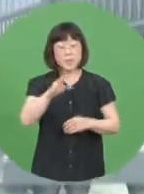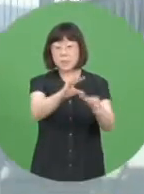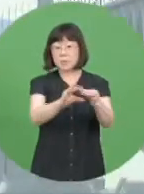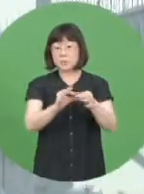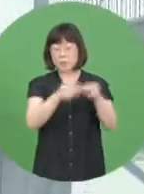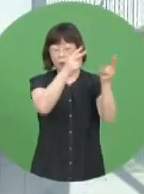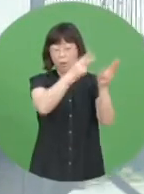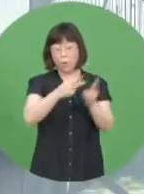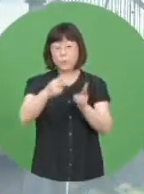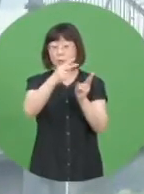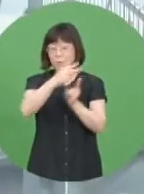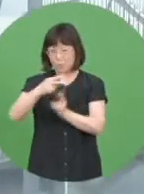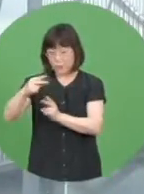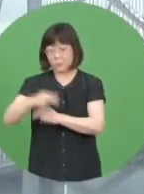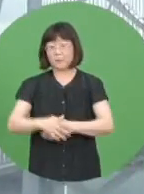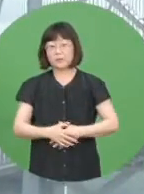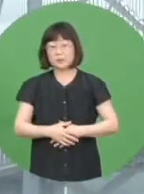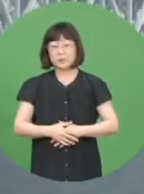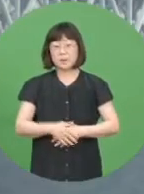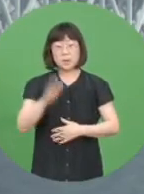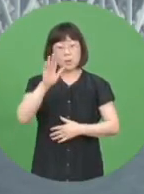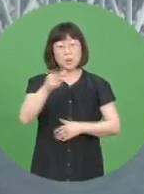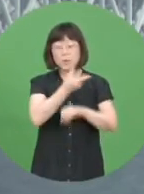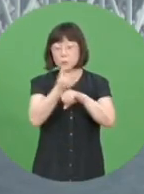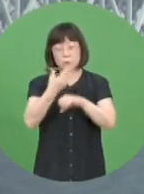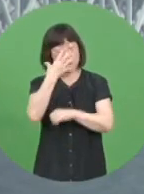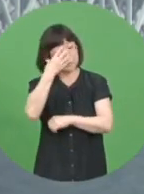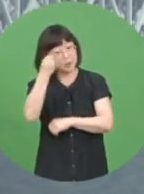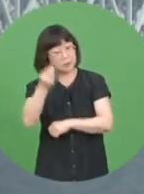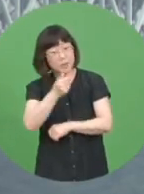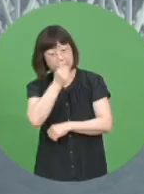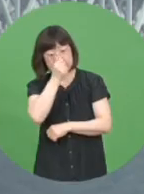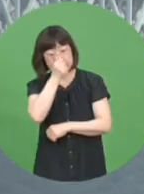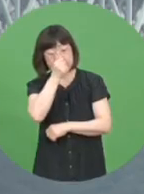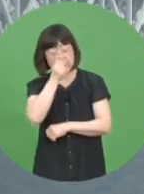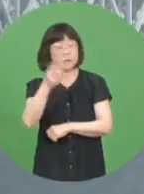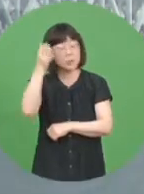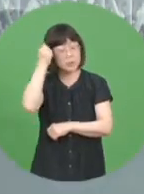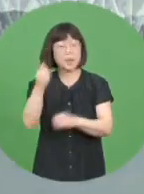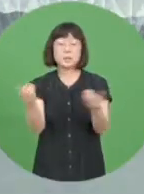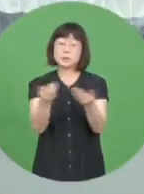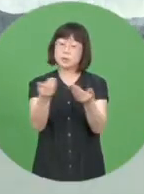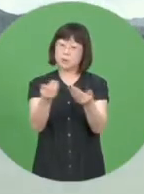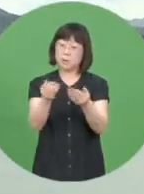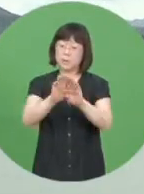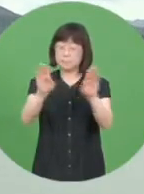ながる大鳴門橋、これからも徳島の魅力が詰まった記念事業